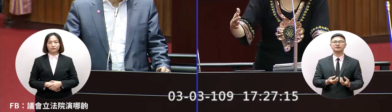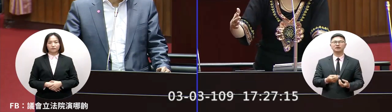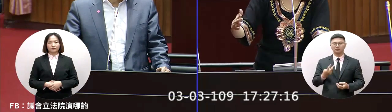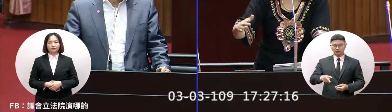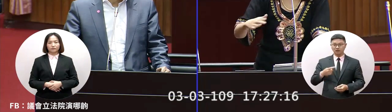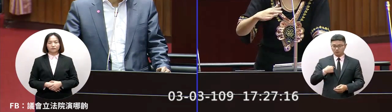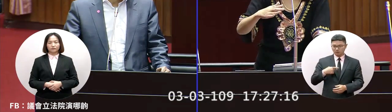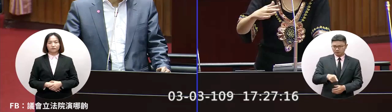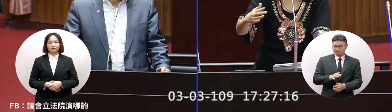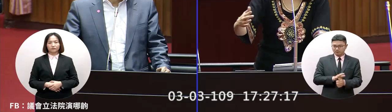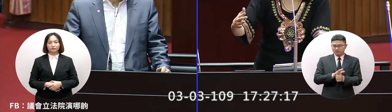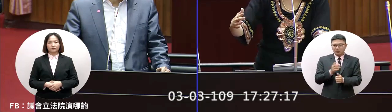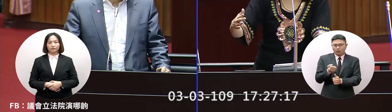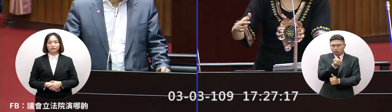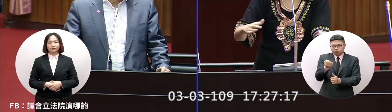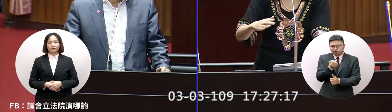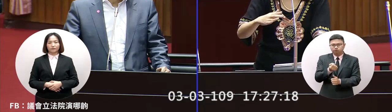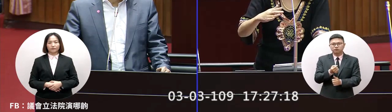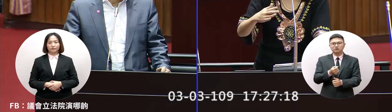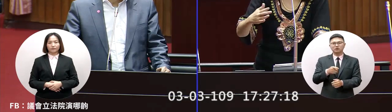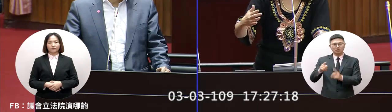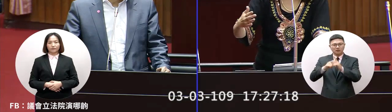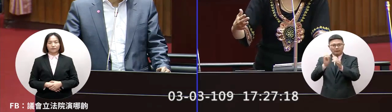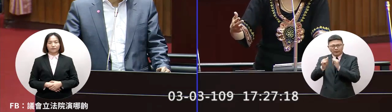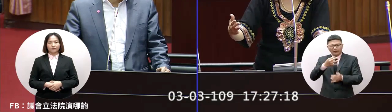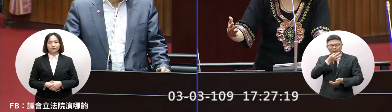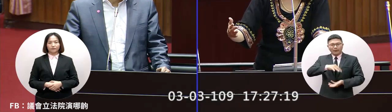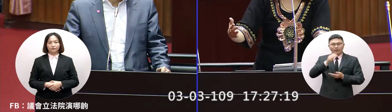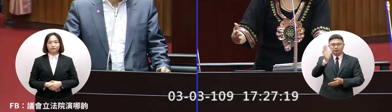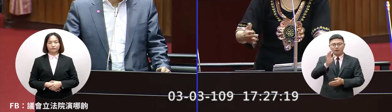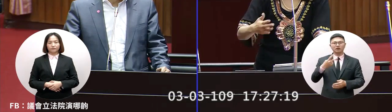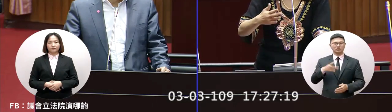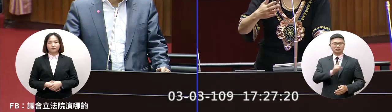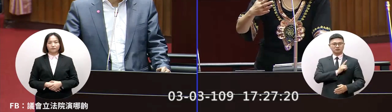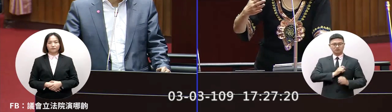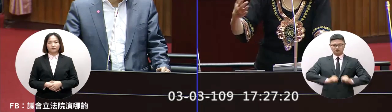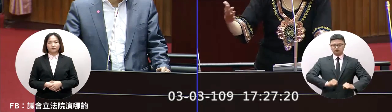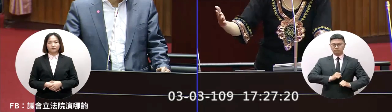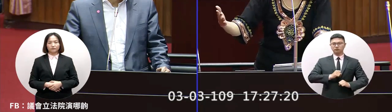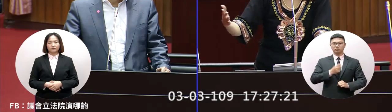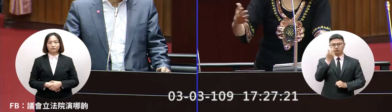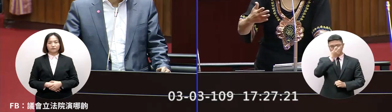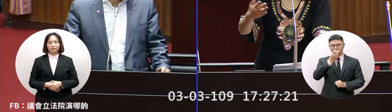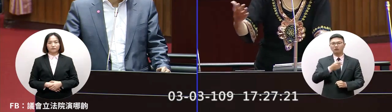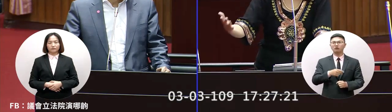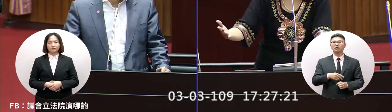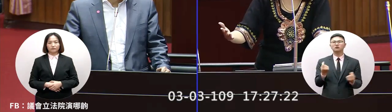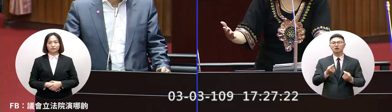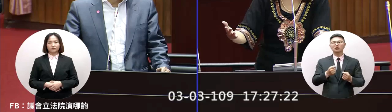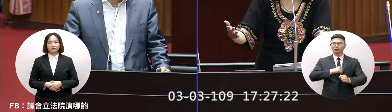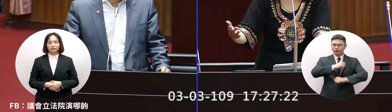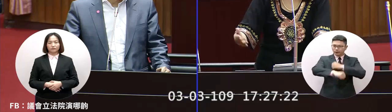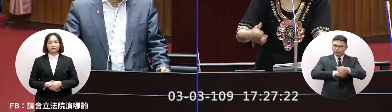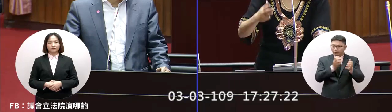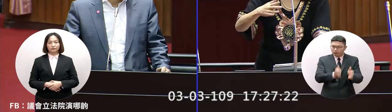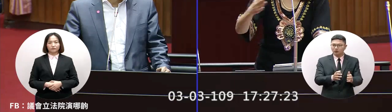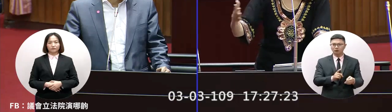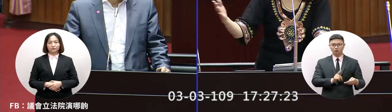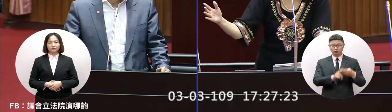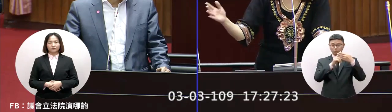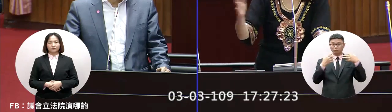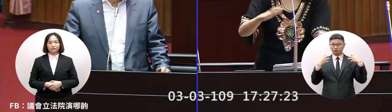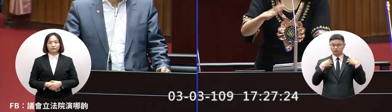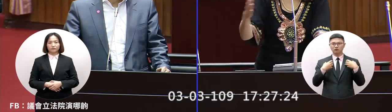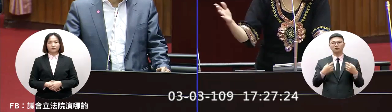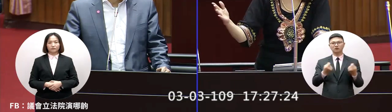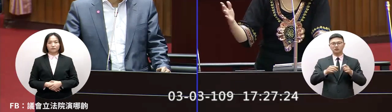效的控制，让民众不会恐慌，做好自主的健康管理，这当然包括各活动的主办单位。所以我们现在陆